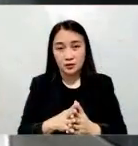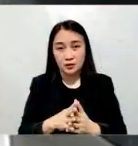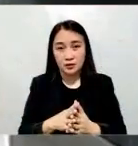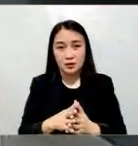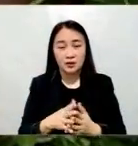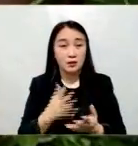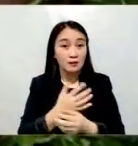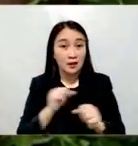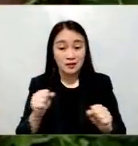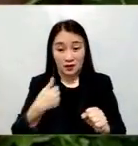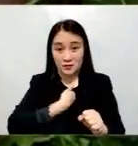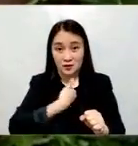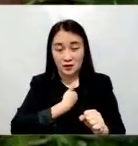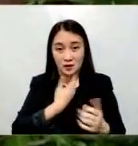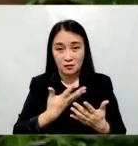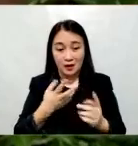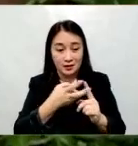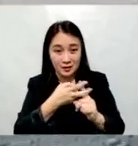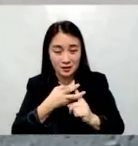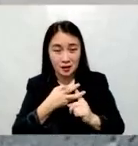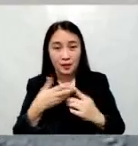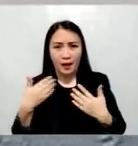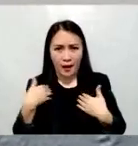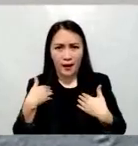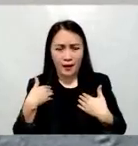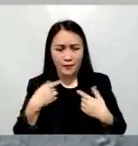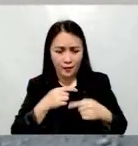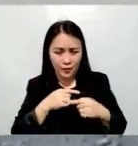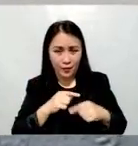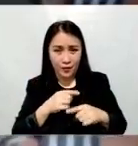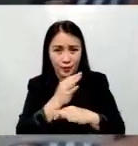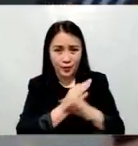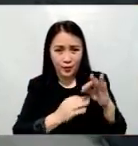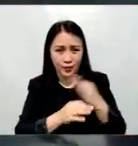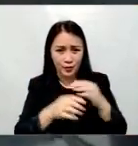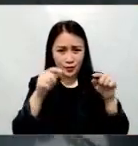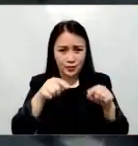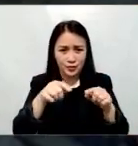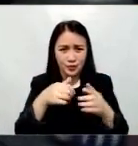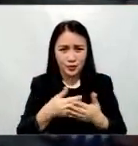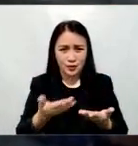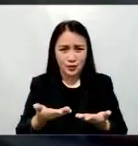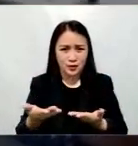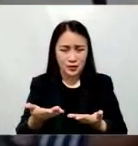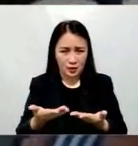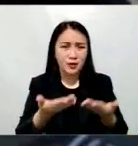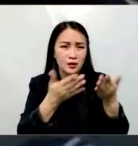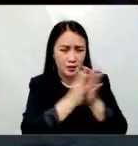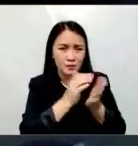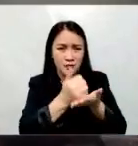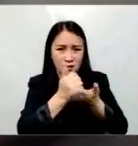mga kidnapper. Nasugatan pa siya sa paa matapos sumabit sa matutulis na bakal sa bakod. Nagmamakaawa pa raw ang babae sa mga